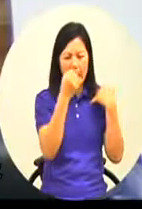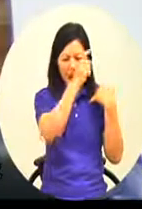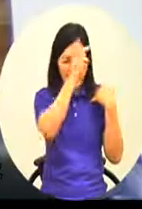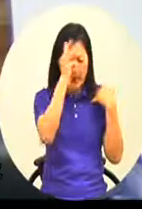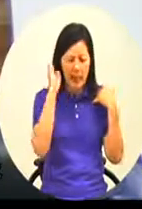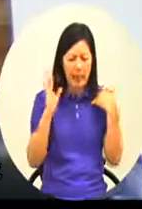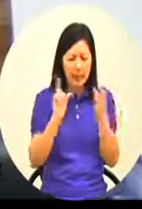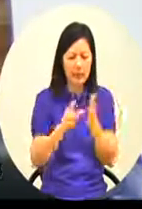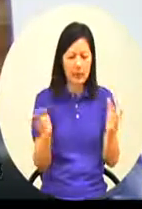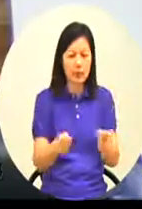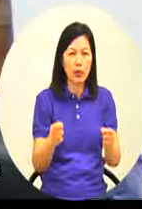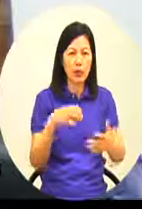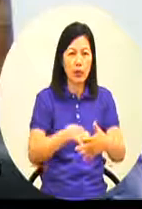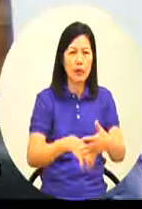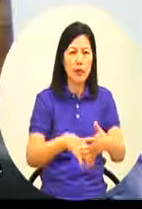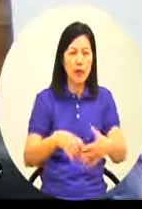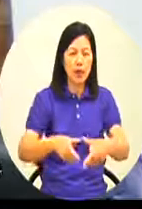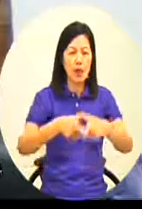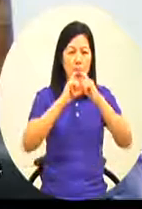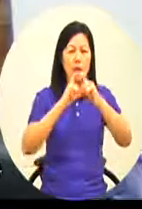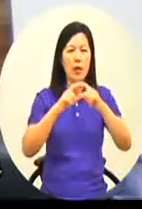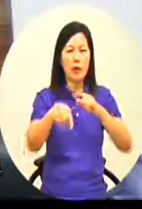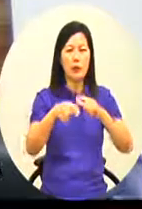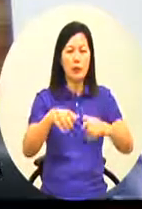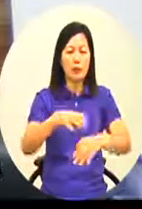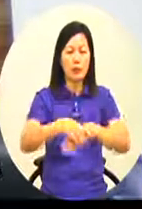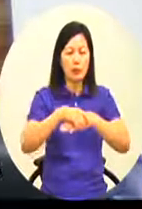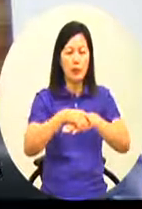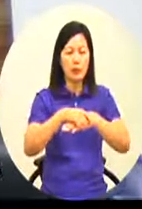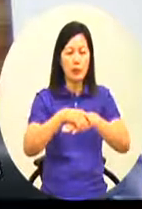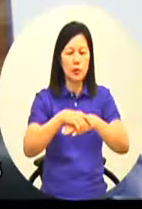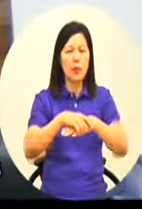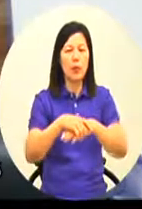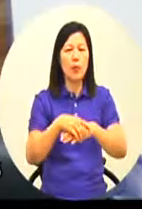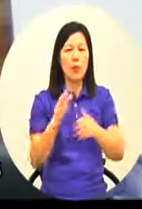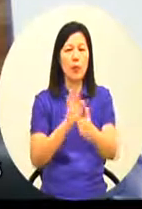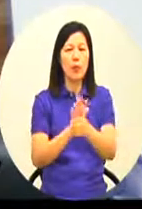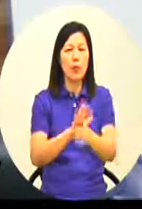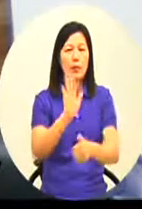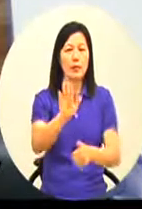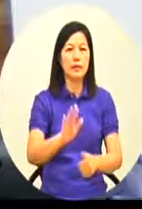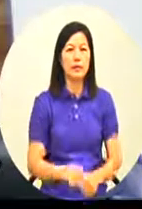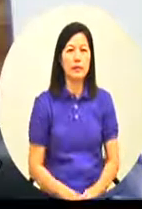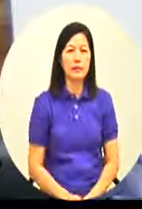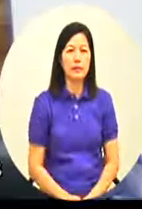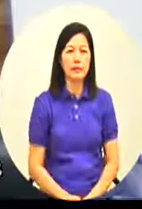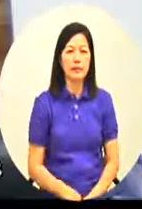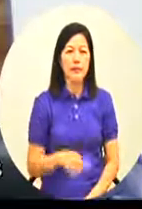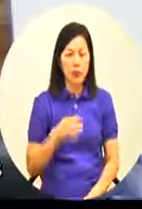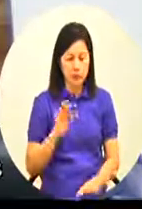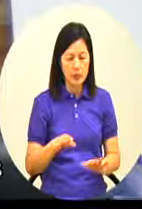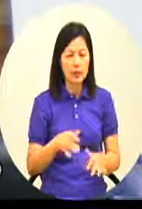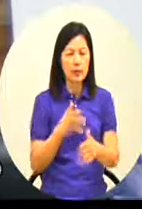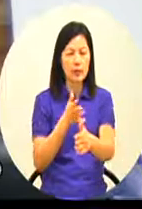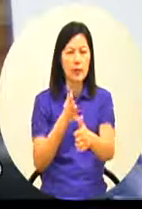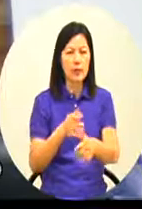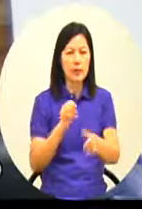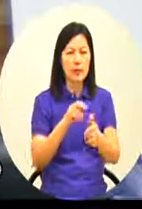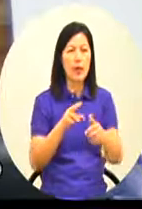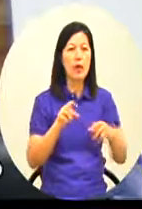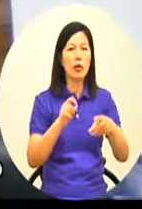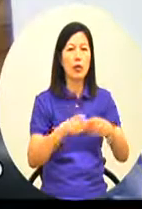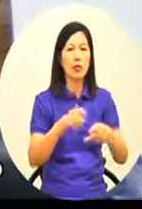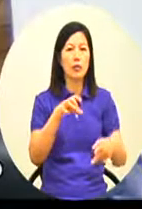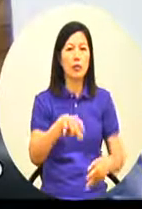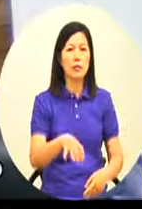短的时间呢，恢复这个救灾的工作哈。那我想请问一下我们养工处